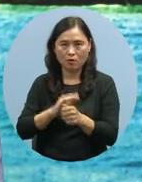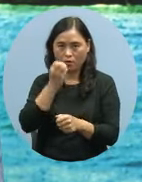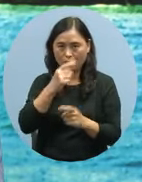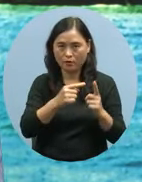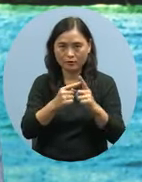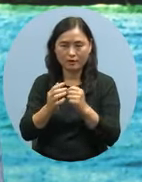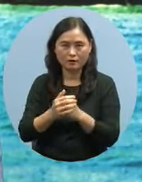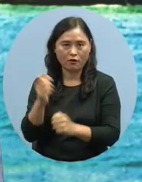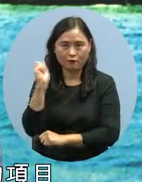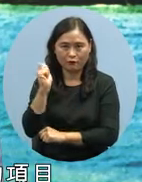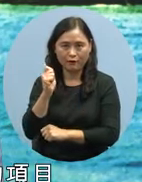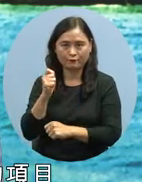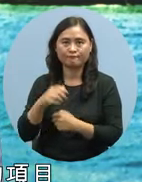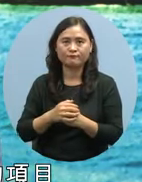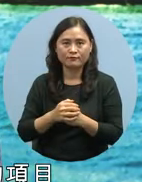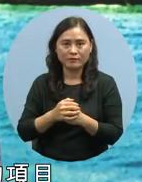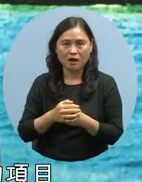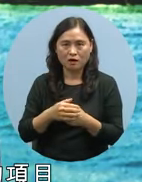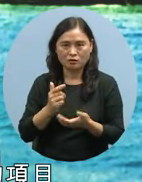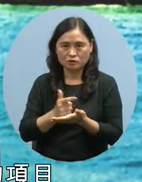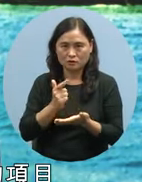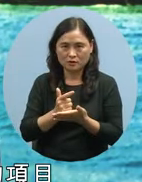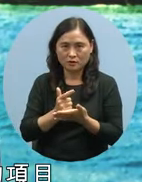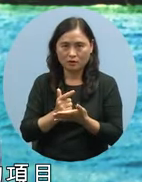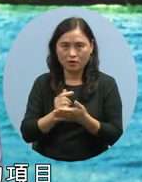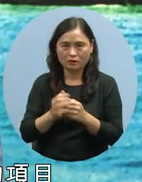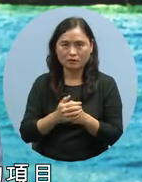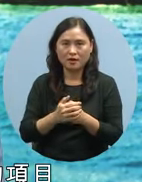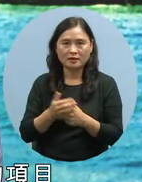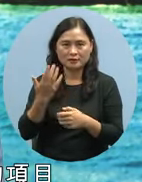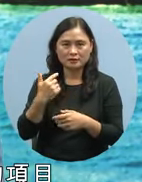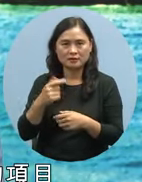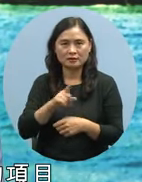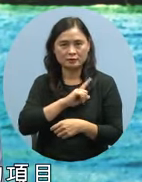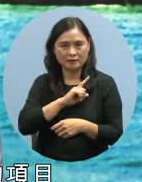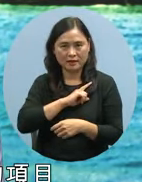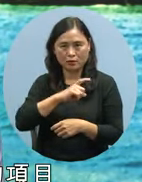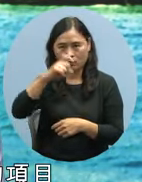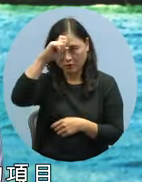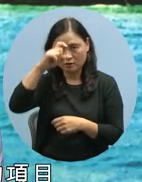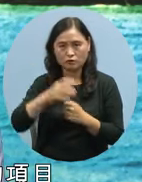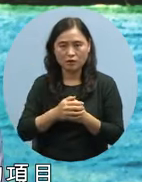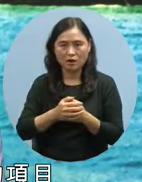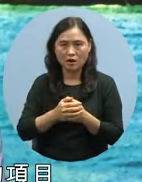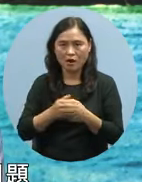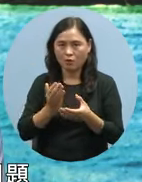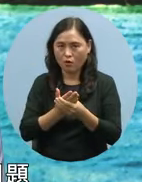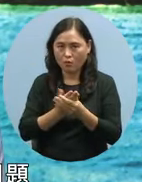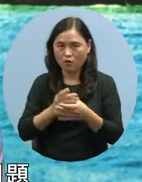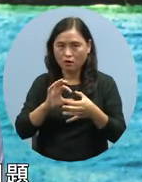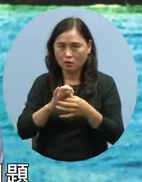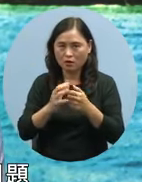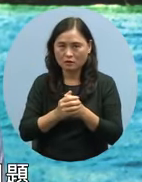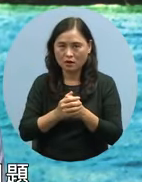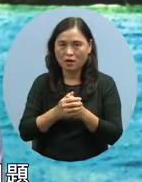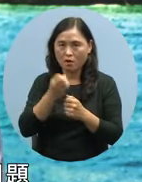民去謀福利。呢、这個咧尤其是我哋係會著重喺一啲我哋之前我自己都係好上心嘅一啲嘅項目，包括一啲嘅